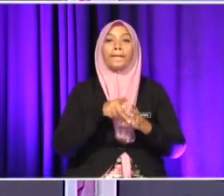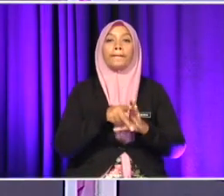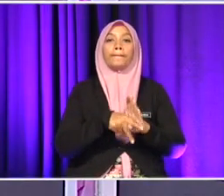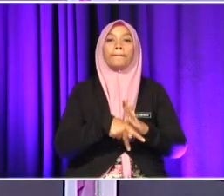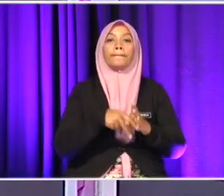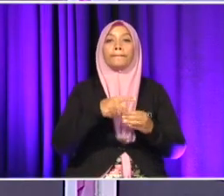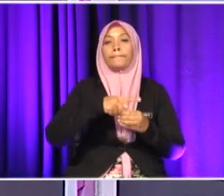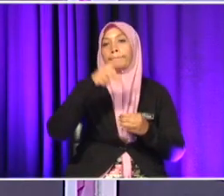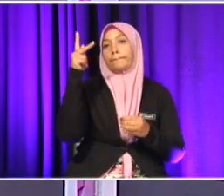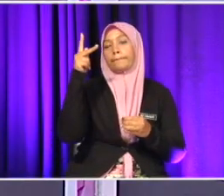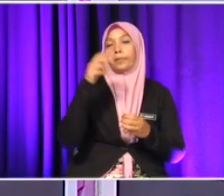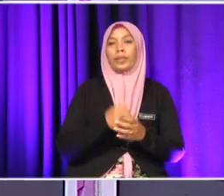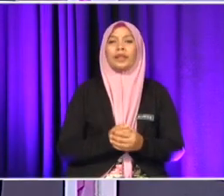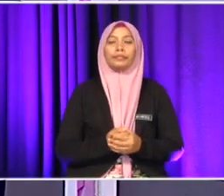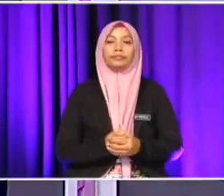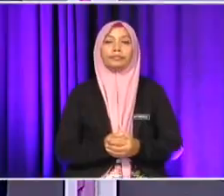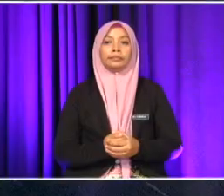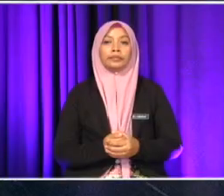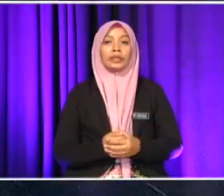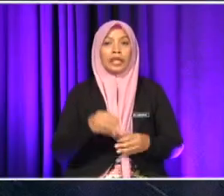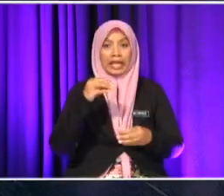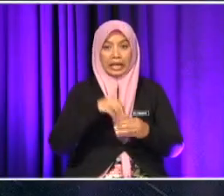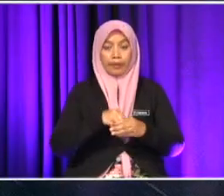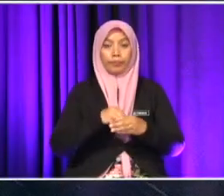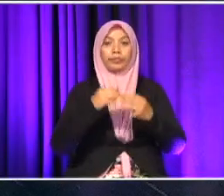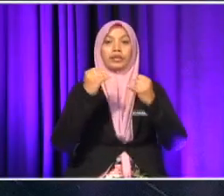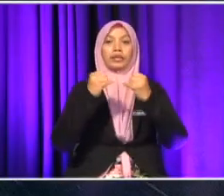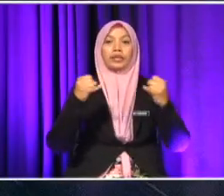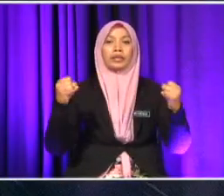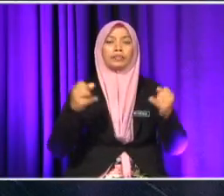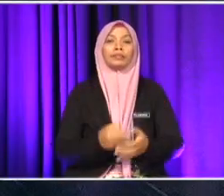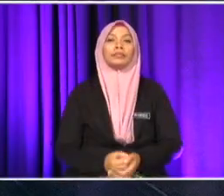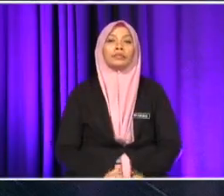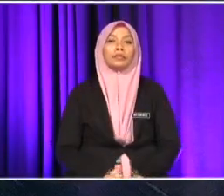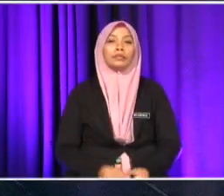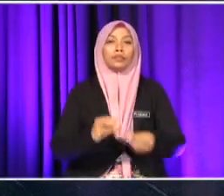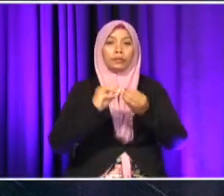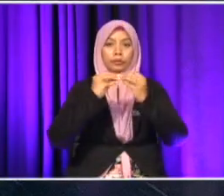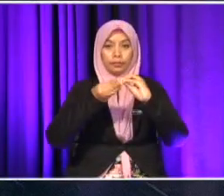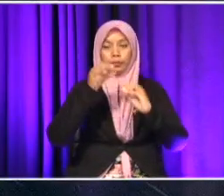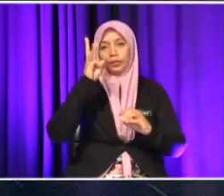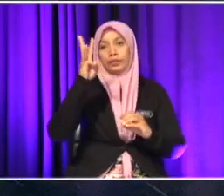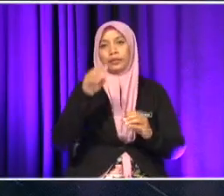dekatnya tekan contoh iklan dalam tarian Oh kita pergi soalnya yang ke-6 yang ke-6 dulu